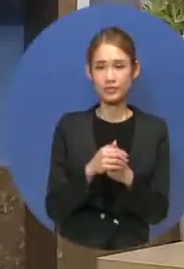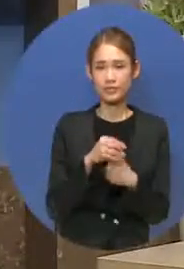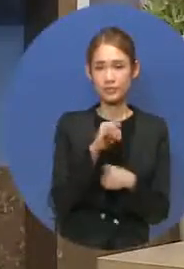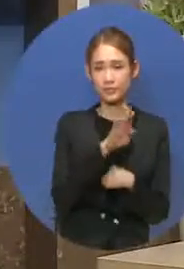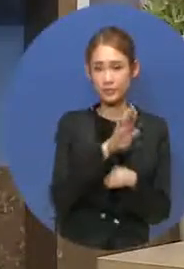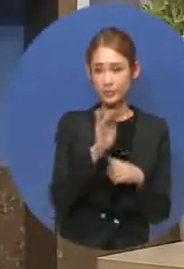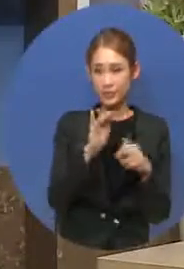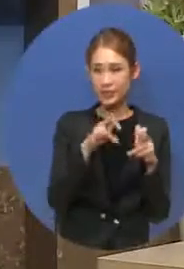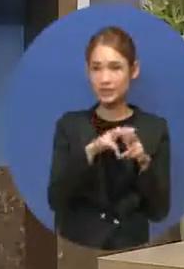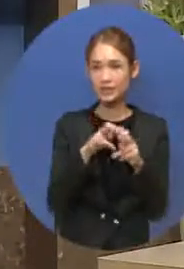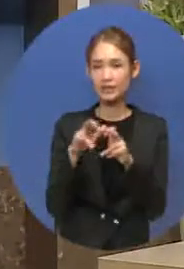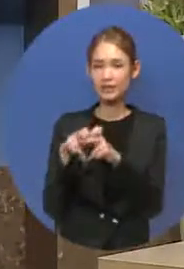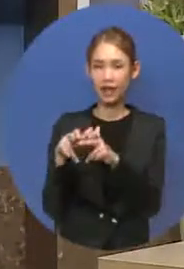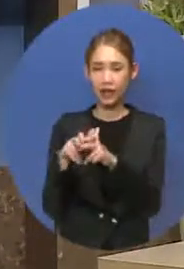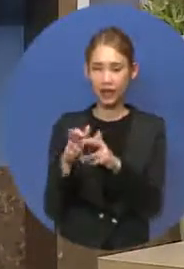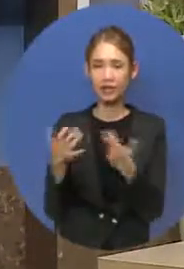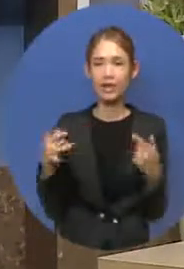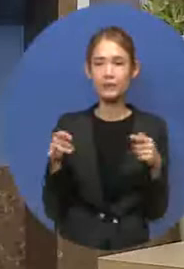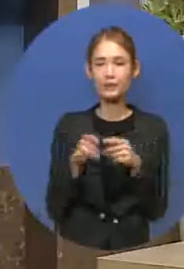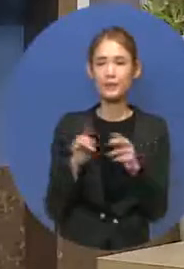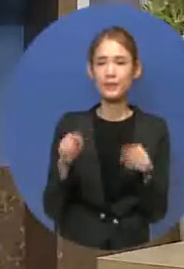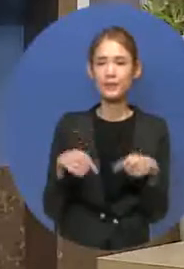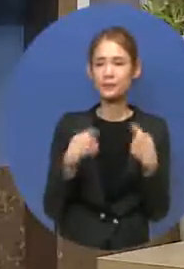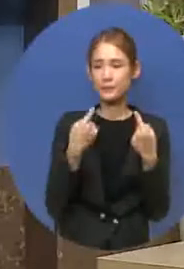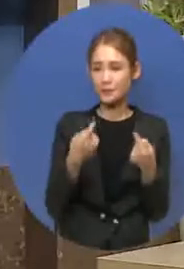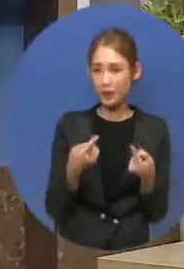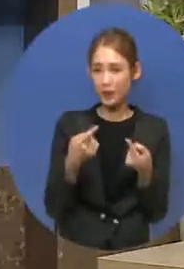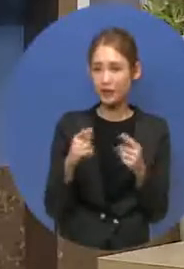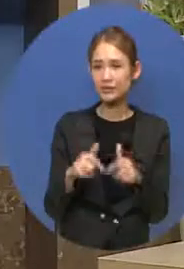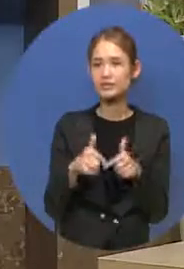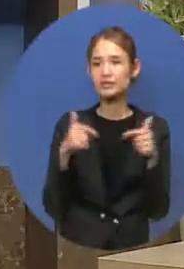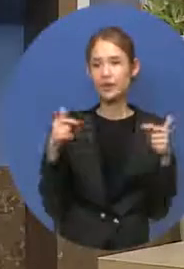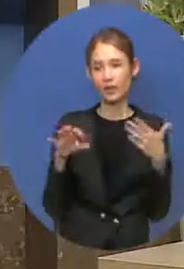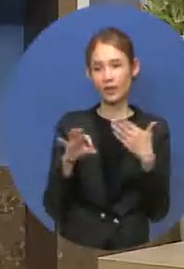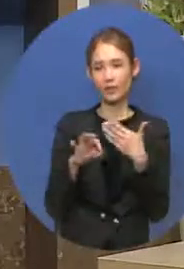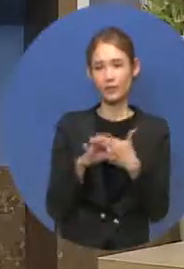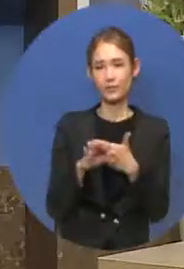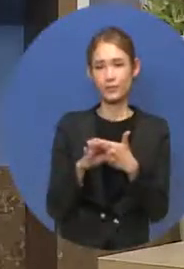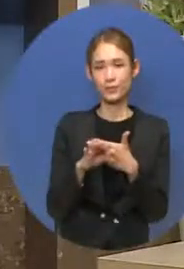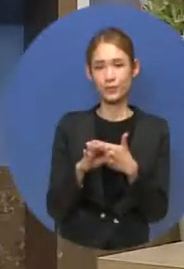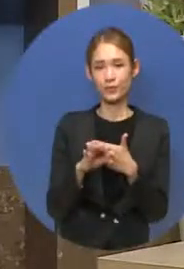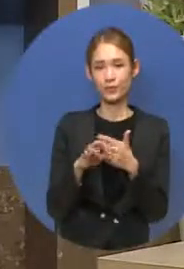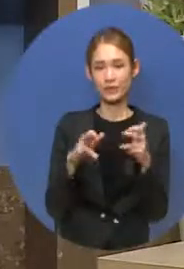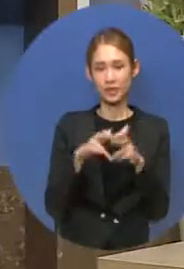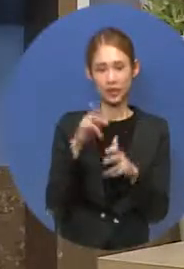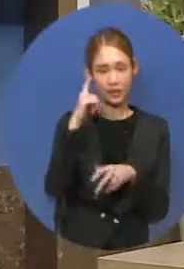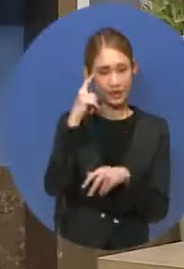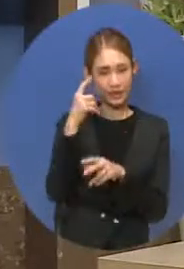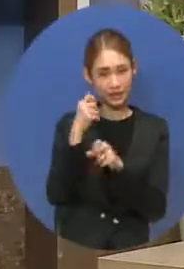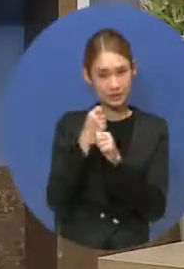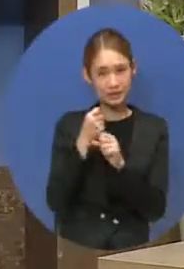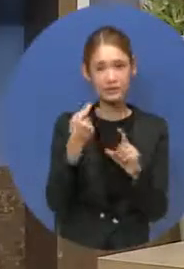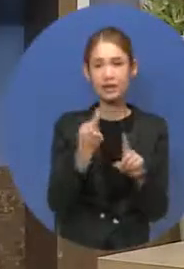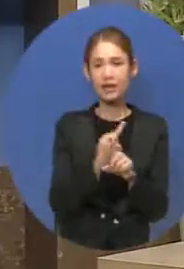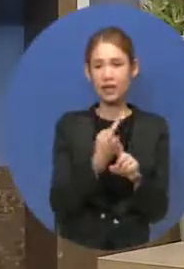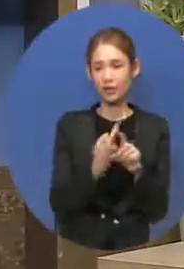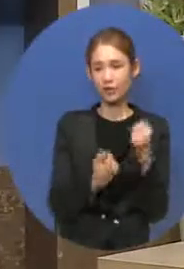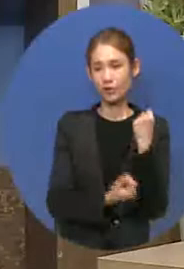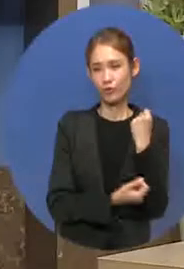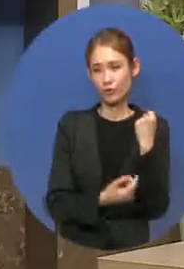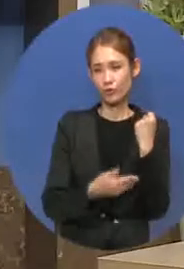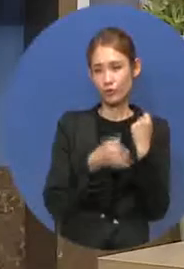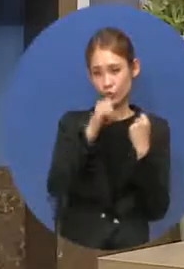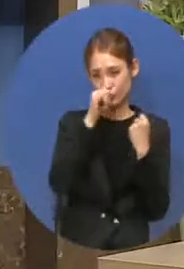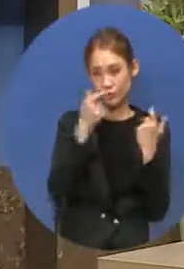이런 비장애인과 장애인이 함께하는 사업이 많아질수록 제 생각에는 이 장애인식 개선에도 큰 영향을 줄 것이라고